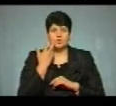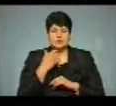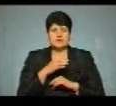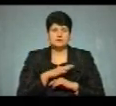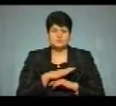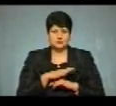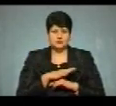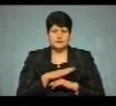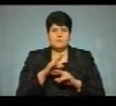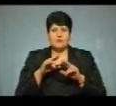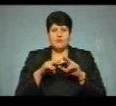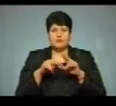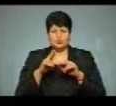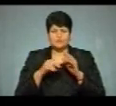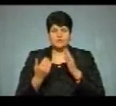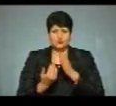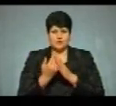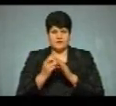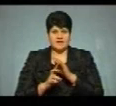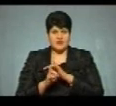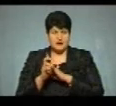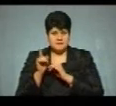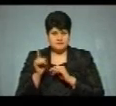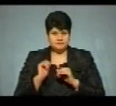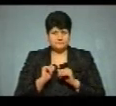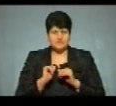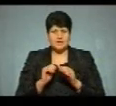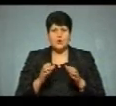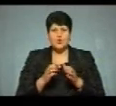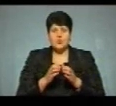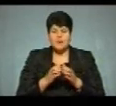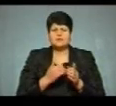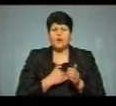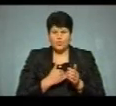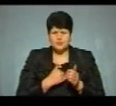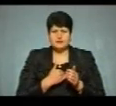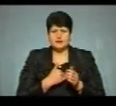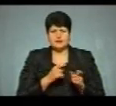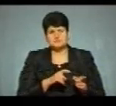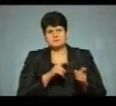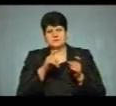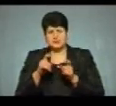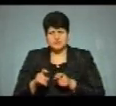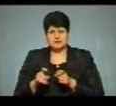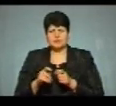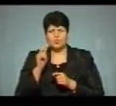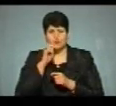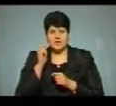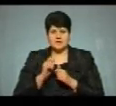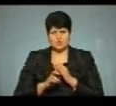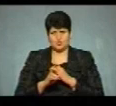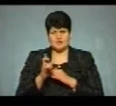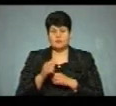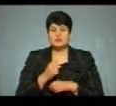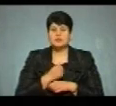було побудовано новий храм, громада хотіла прийти в українську церкву. На жаль,